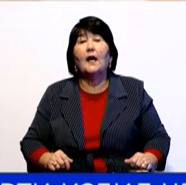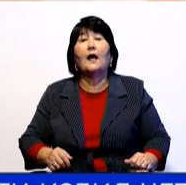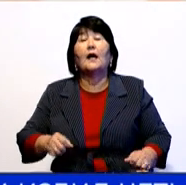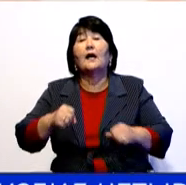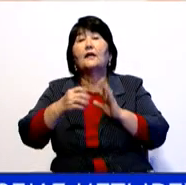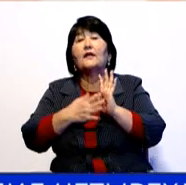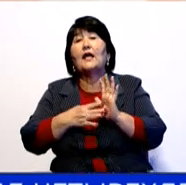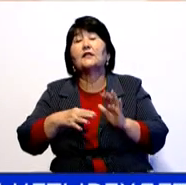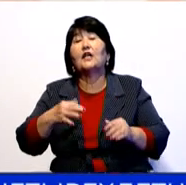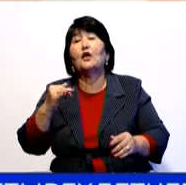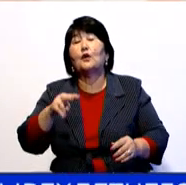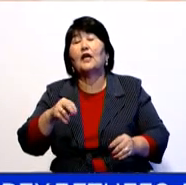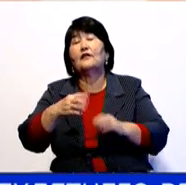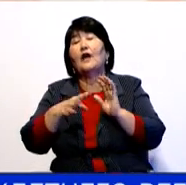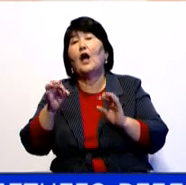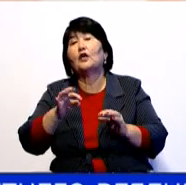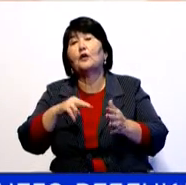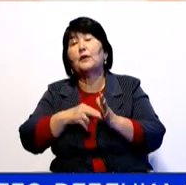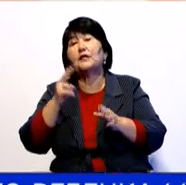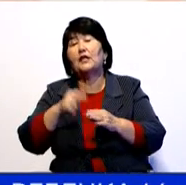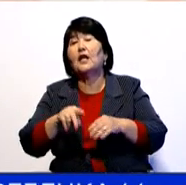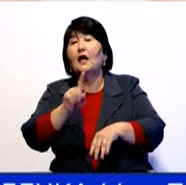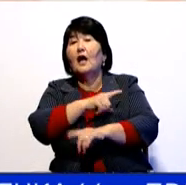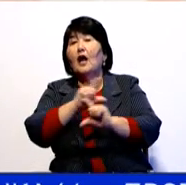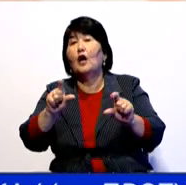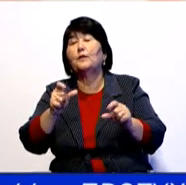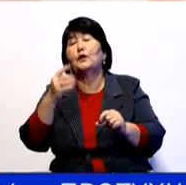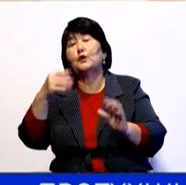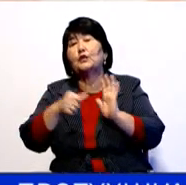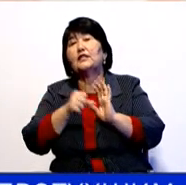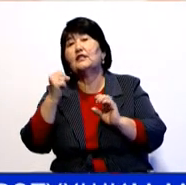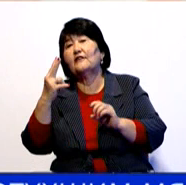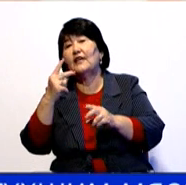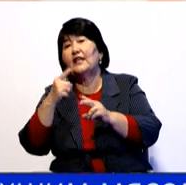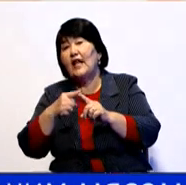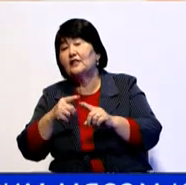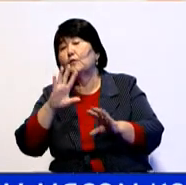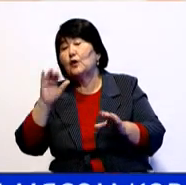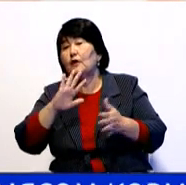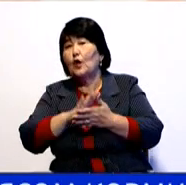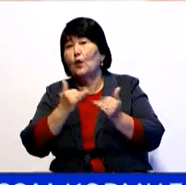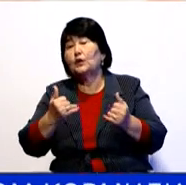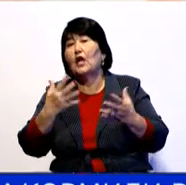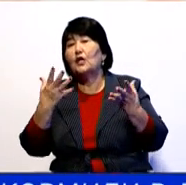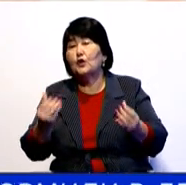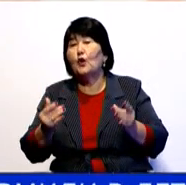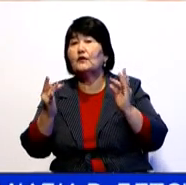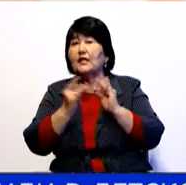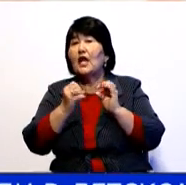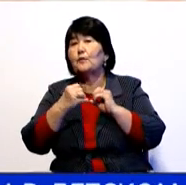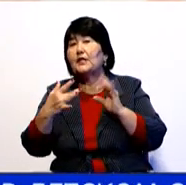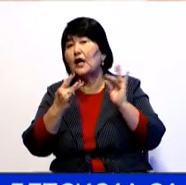«19 июля начали, 19 октября планируем завершить. В амбулатории 46 на 12 будут созданы все условия. Дневной стационар на 15